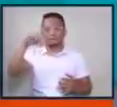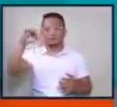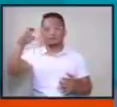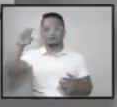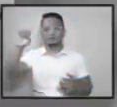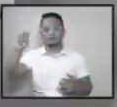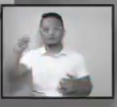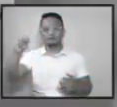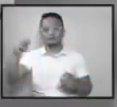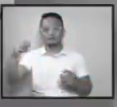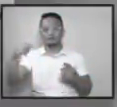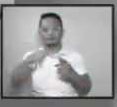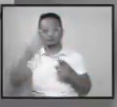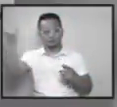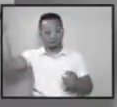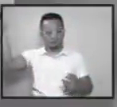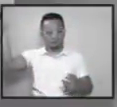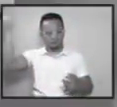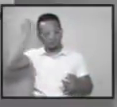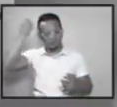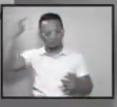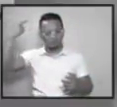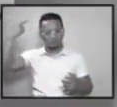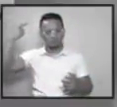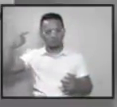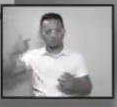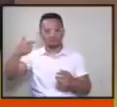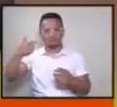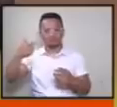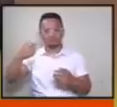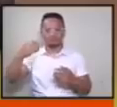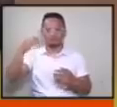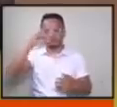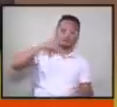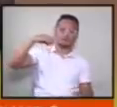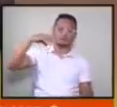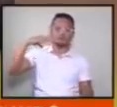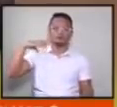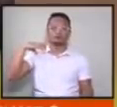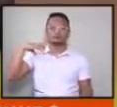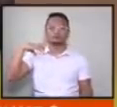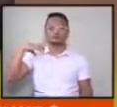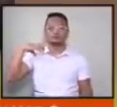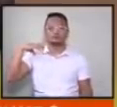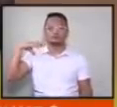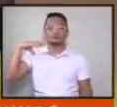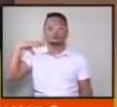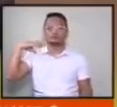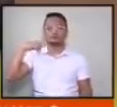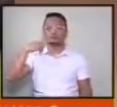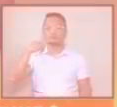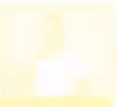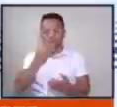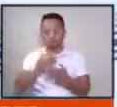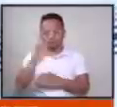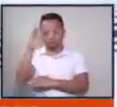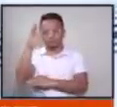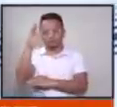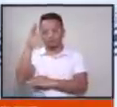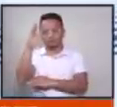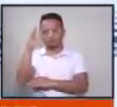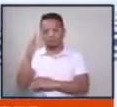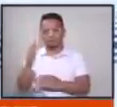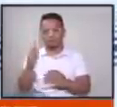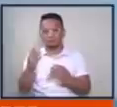Sugatan ang isang binatilyo matapos pukpukin ang baril ng lasing na chairman. Binanta ang paraw papatayin ang binatilyo. Nangyari ito